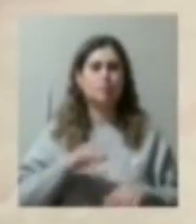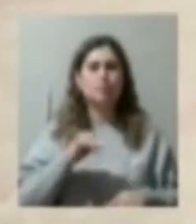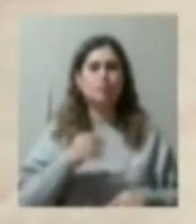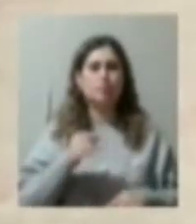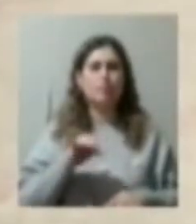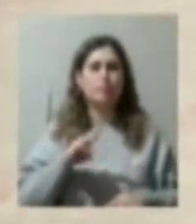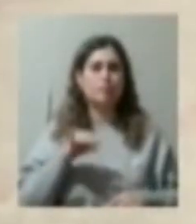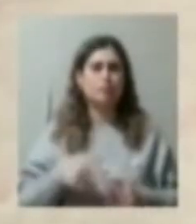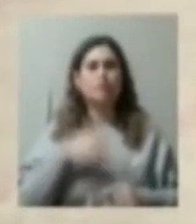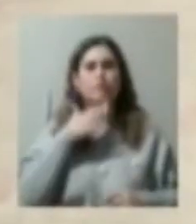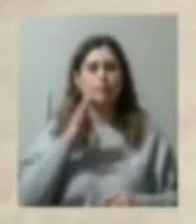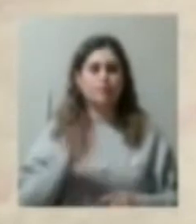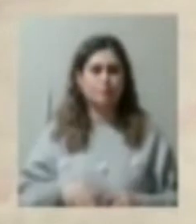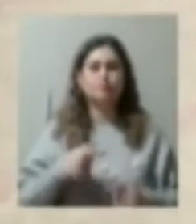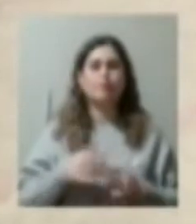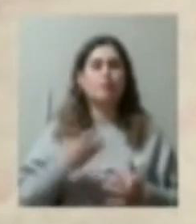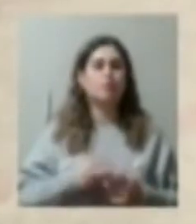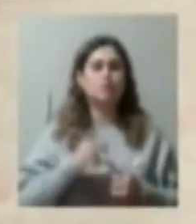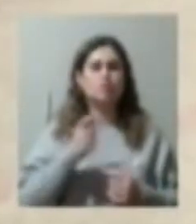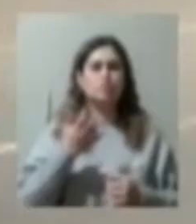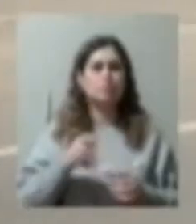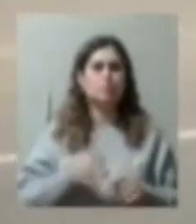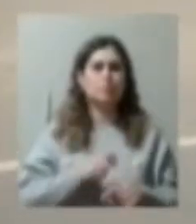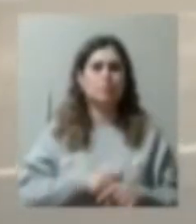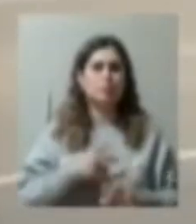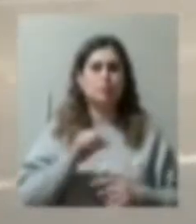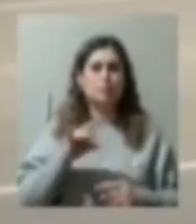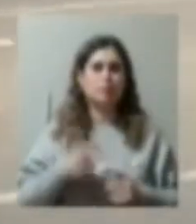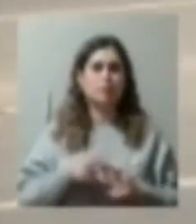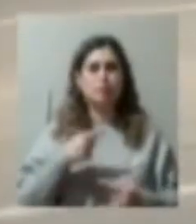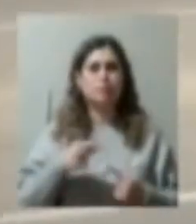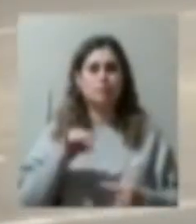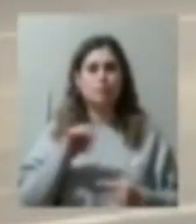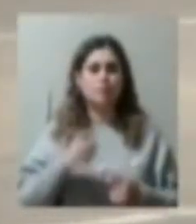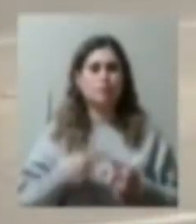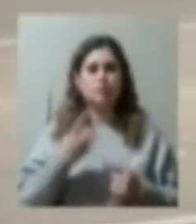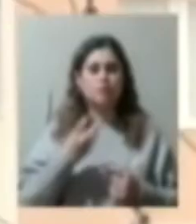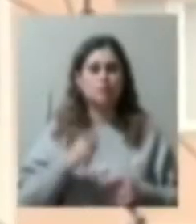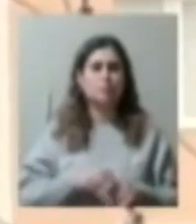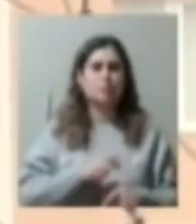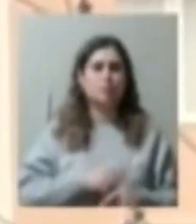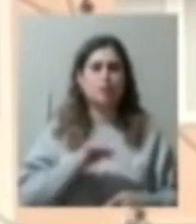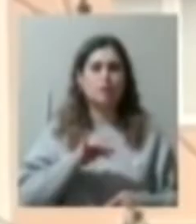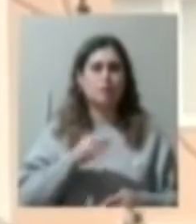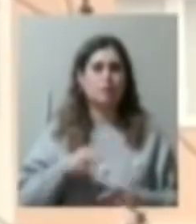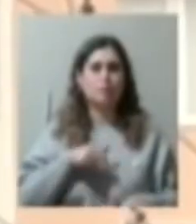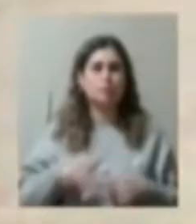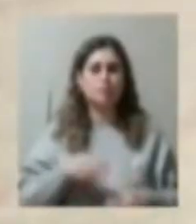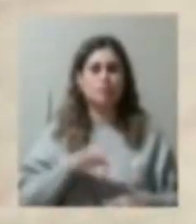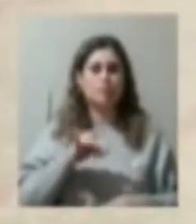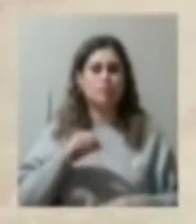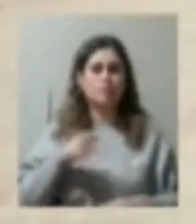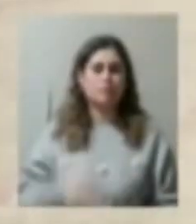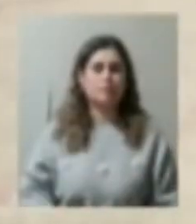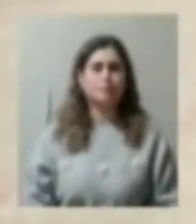Кований, вистачає. Хоча за 150 метрів – зебра, і в інший бік – метрів за 300 – регульований пішохідний перехід.